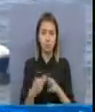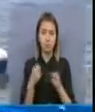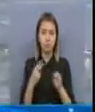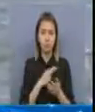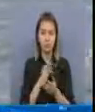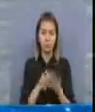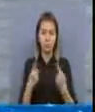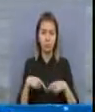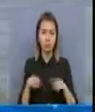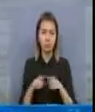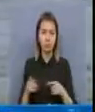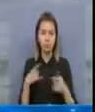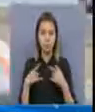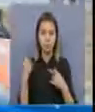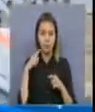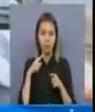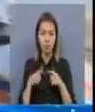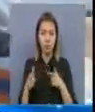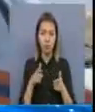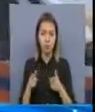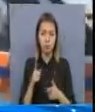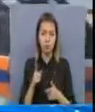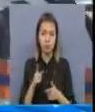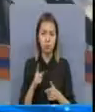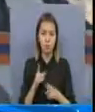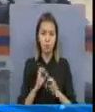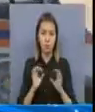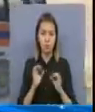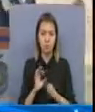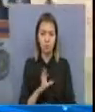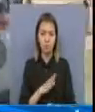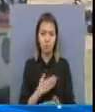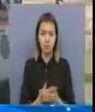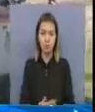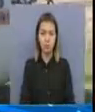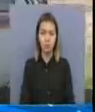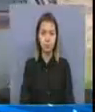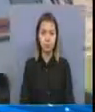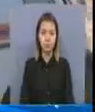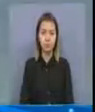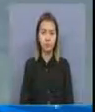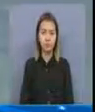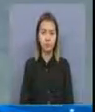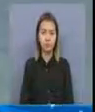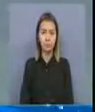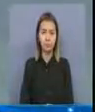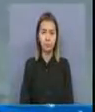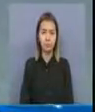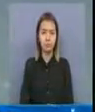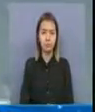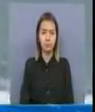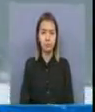арасында жұмылдырылатын техника жабдықтарының дайындығын тағы бір пысықтады. Зерде Нұртай, Павел Соловьев, Өміржан Көпей,